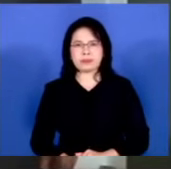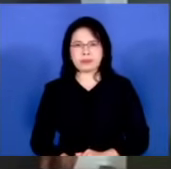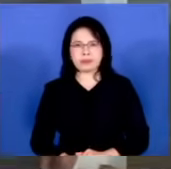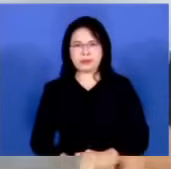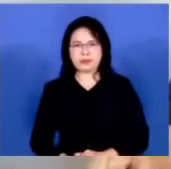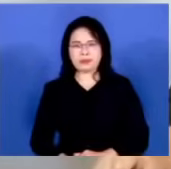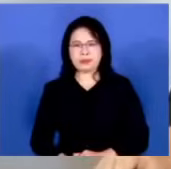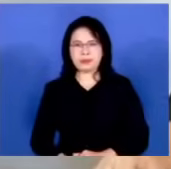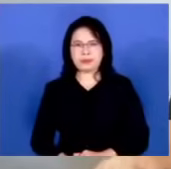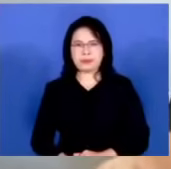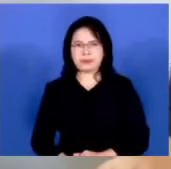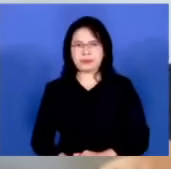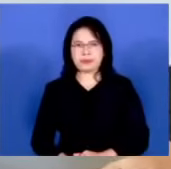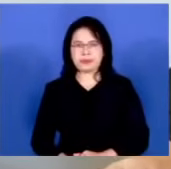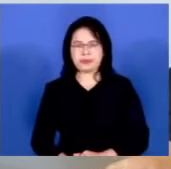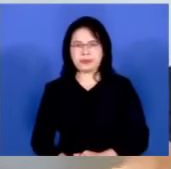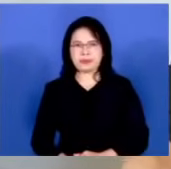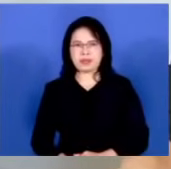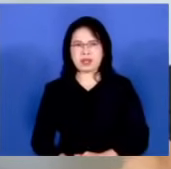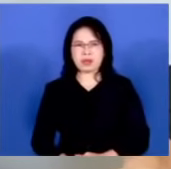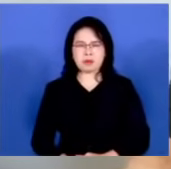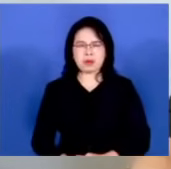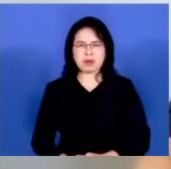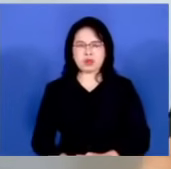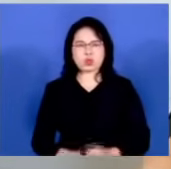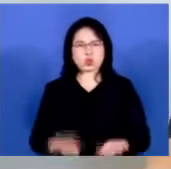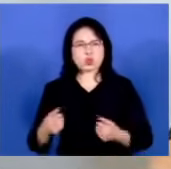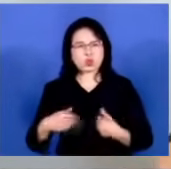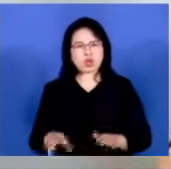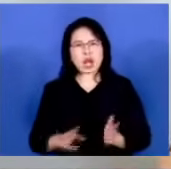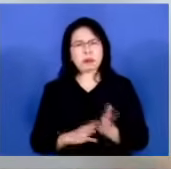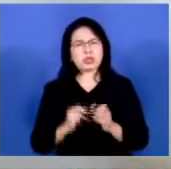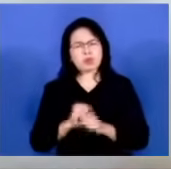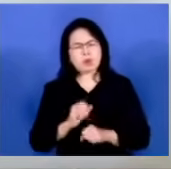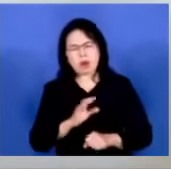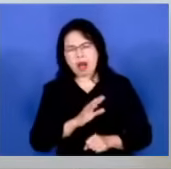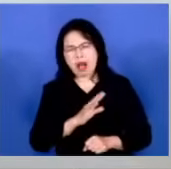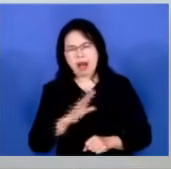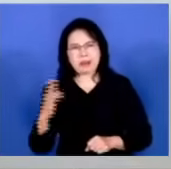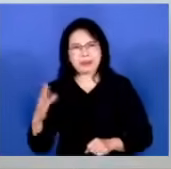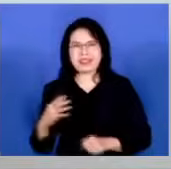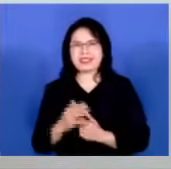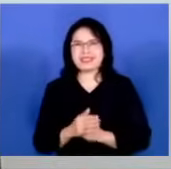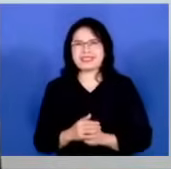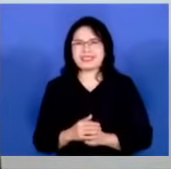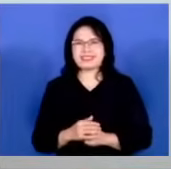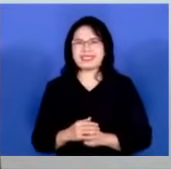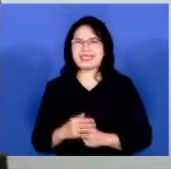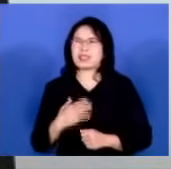bernegara memang berminggu-minggu merasakan suasananya